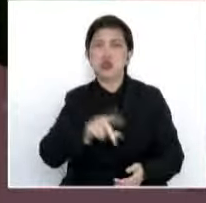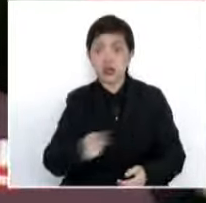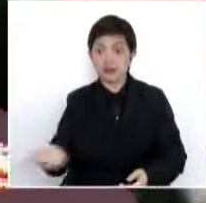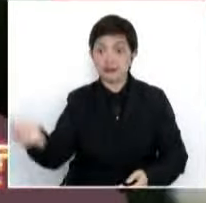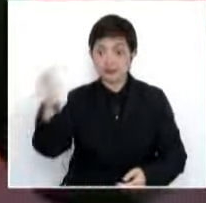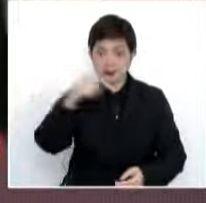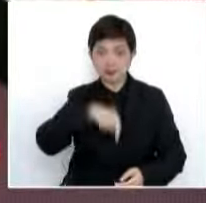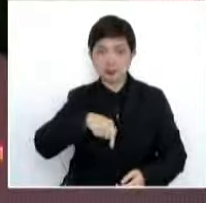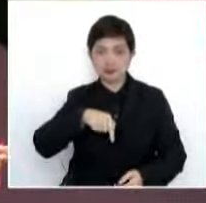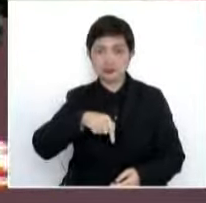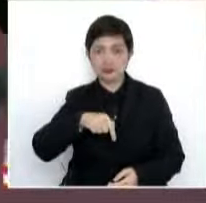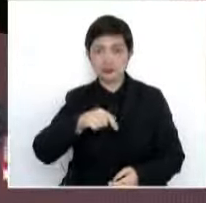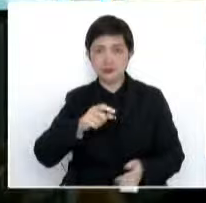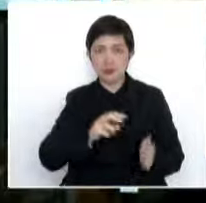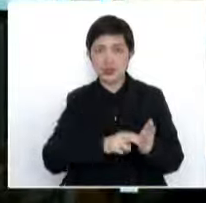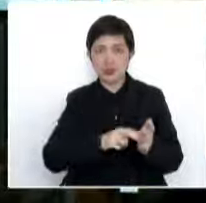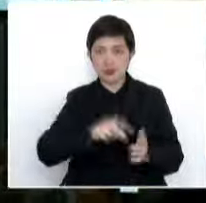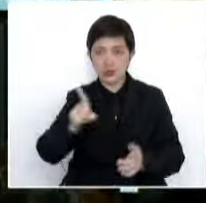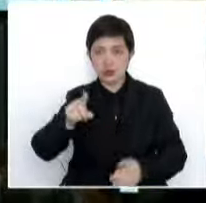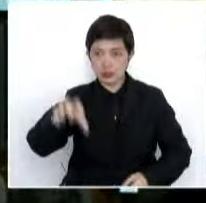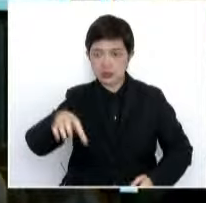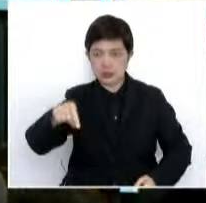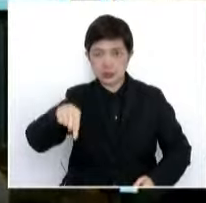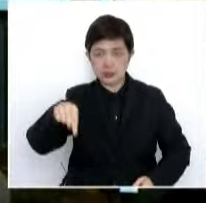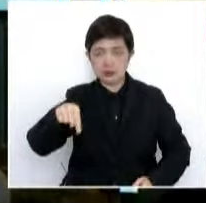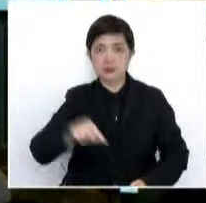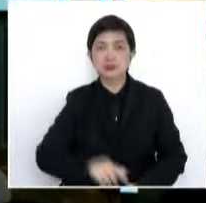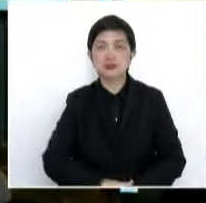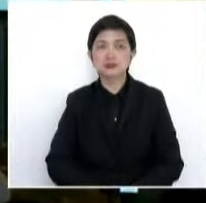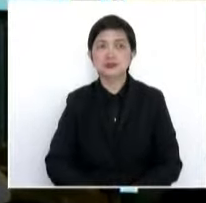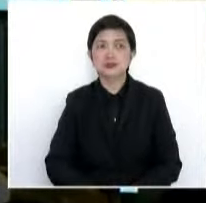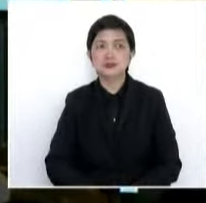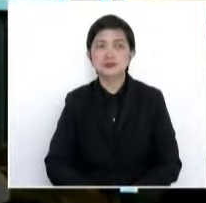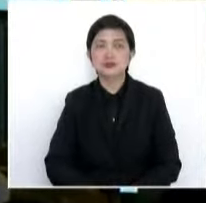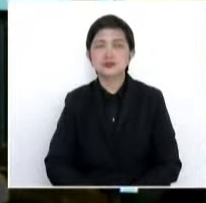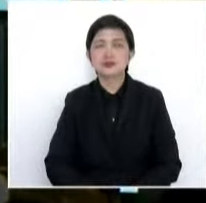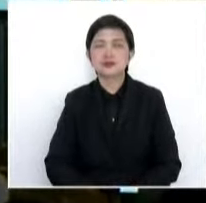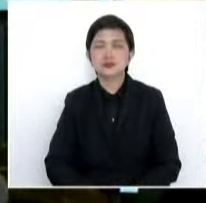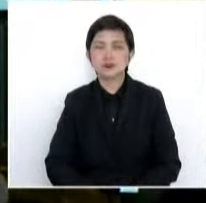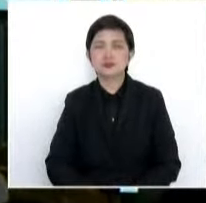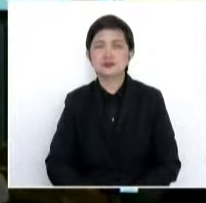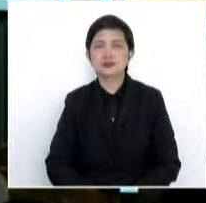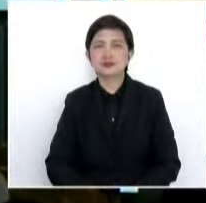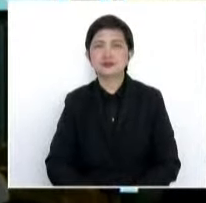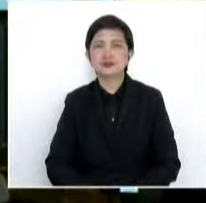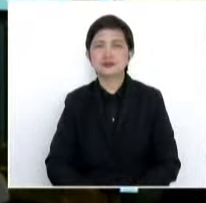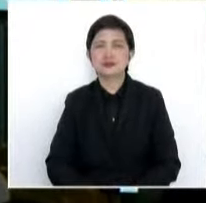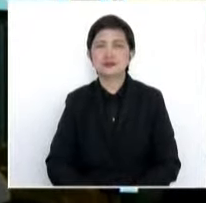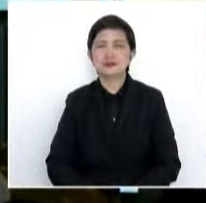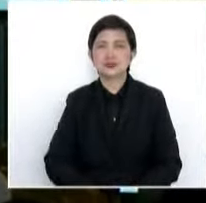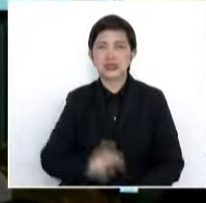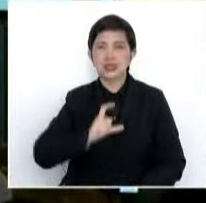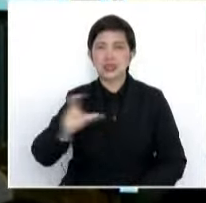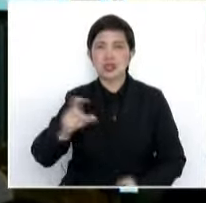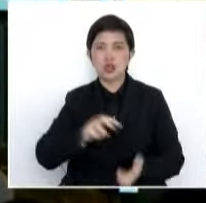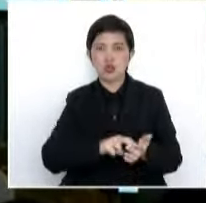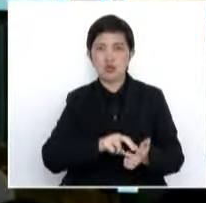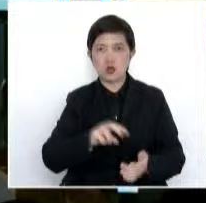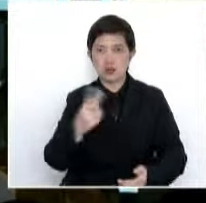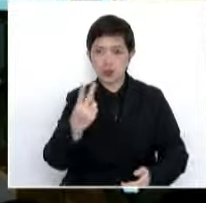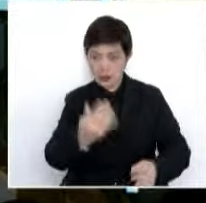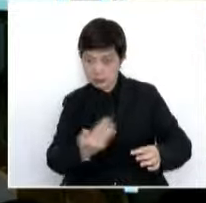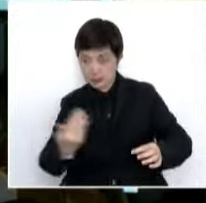Pasangan calon nomor urut S harap di tempat tetap berada di sini Bapak silakan Kembali ke tempat Pasangan calon nomor urut du baik